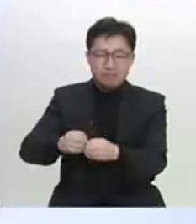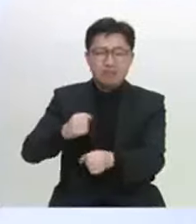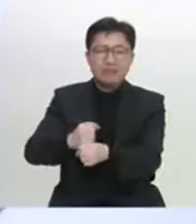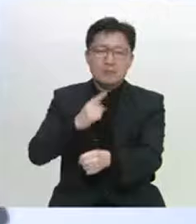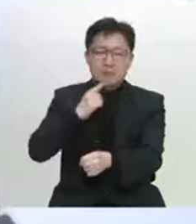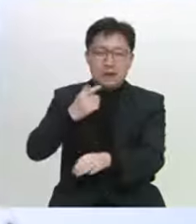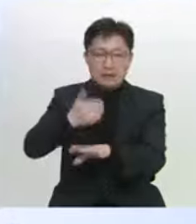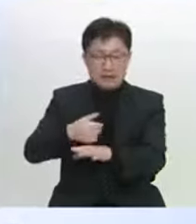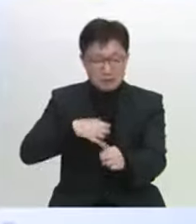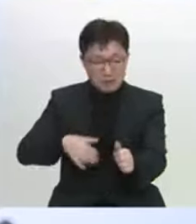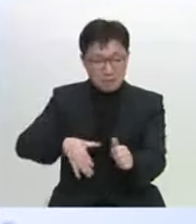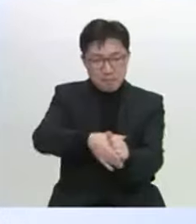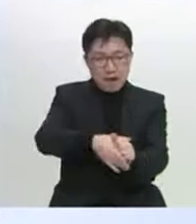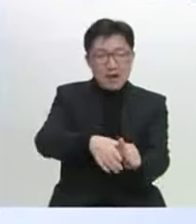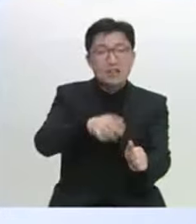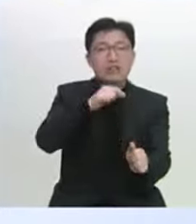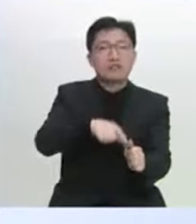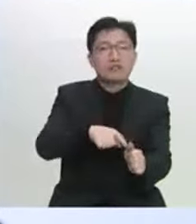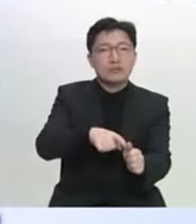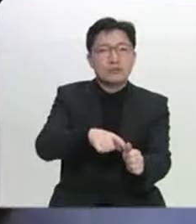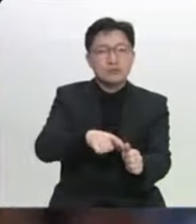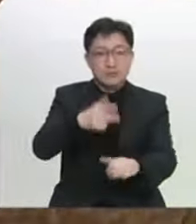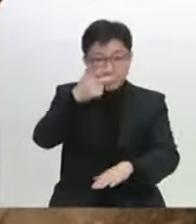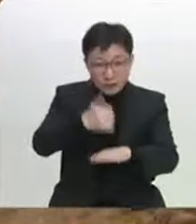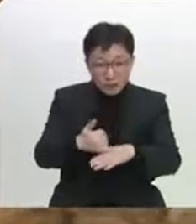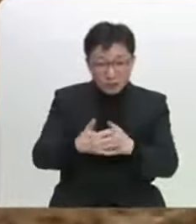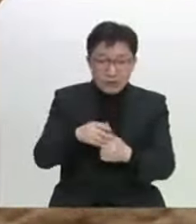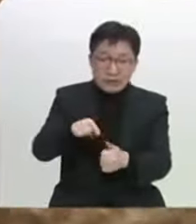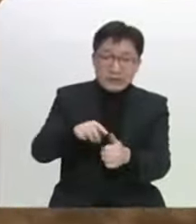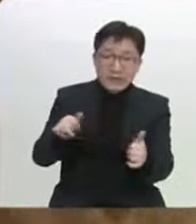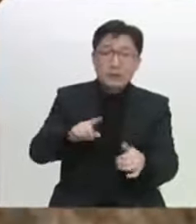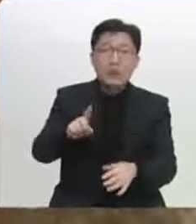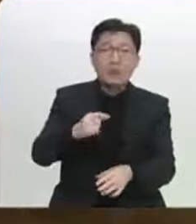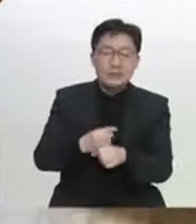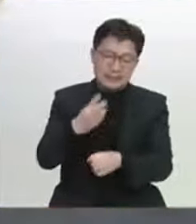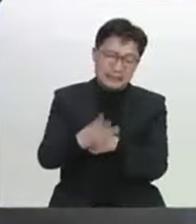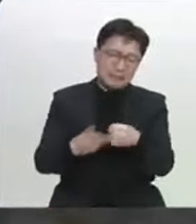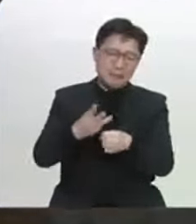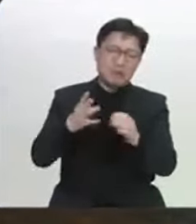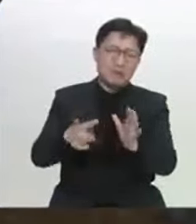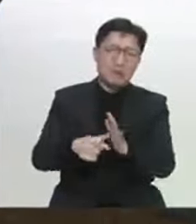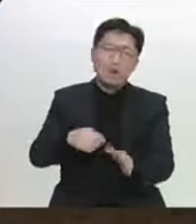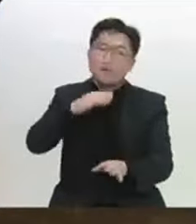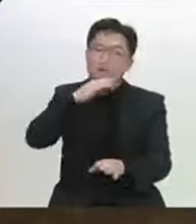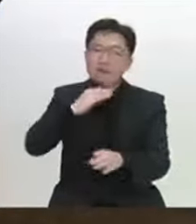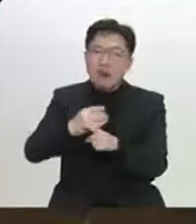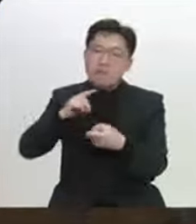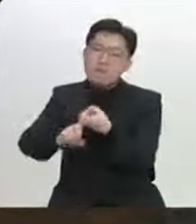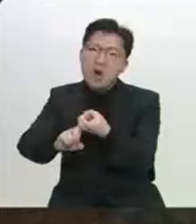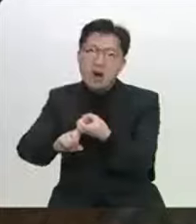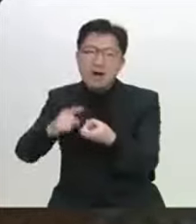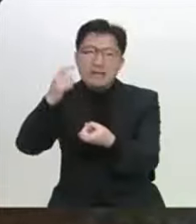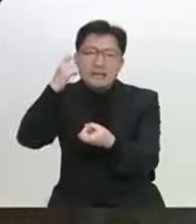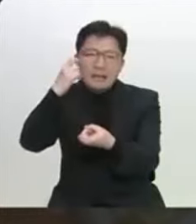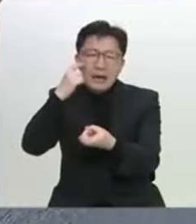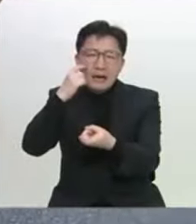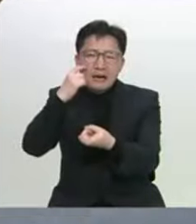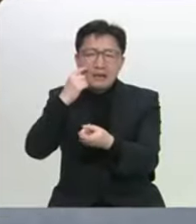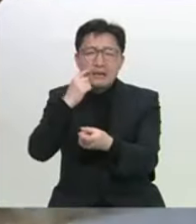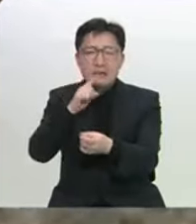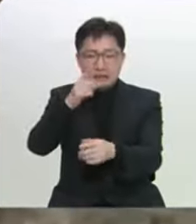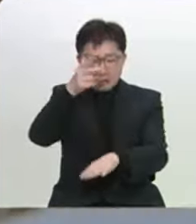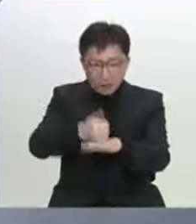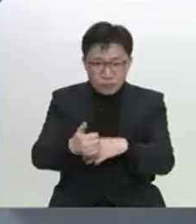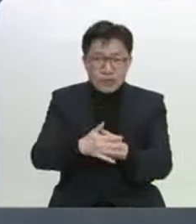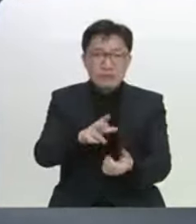KBS PD로도 일했던 선생은 간첩단 배우가 되어 3년간 옥고를 치렀습니다. 2008년 재심 끝에 무죄를